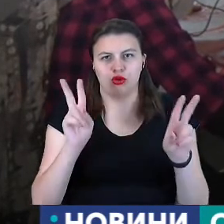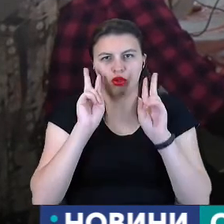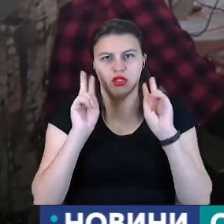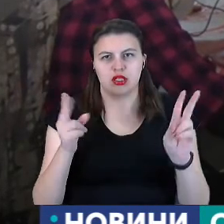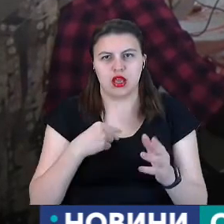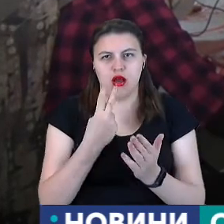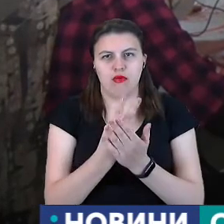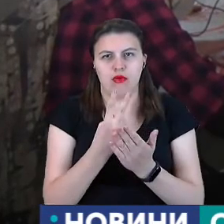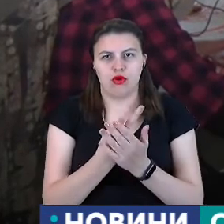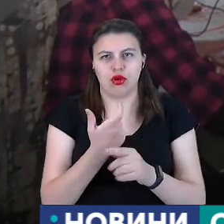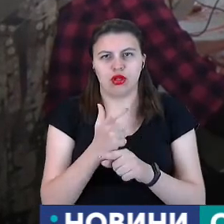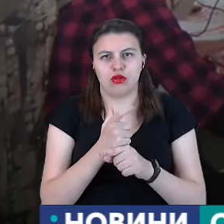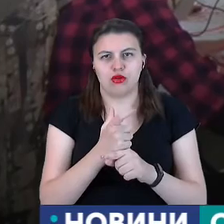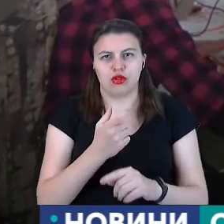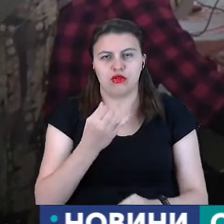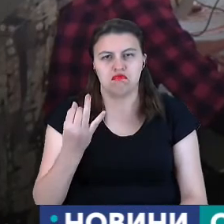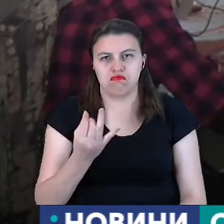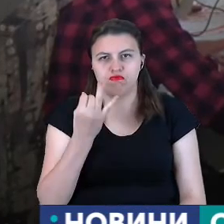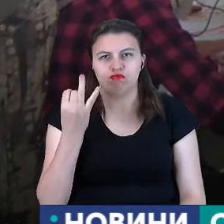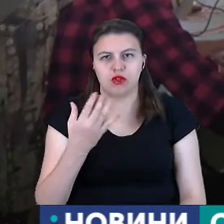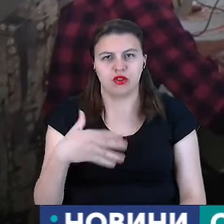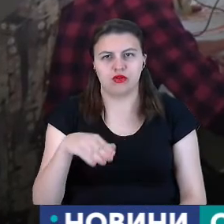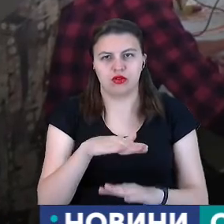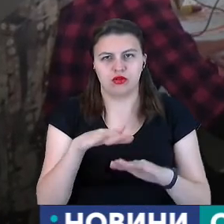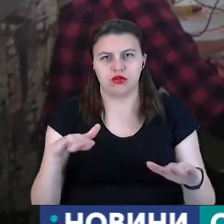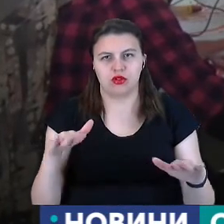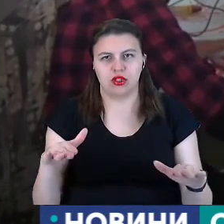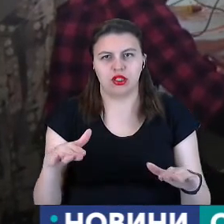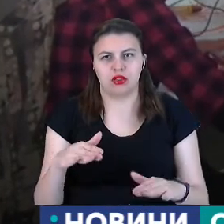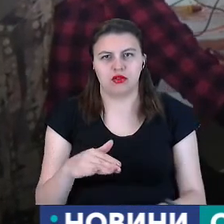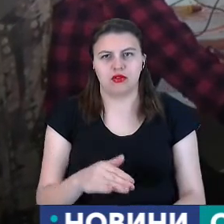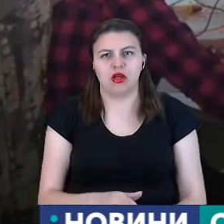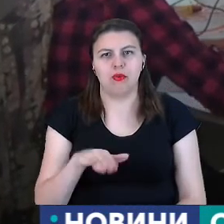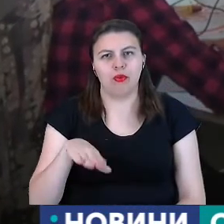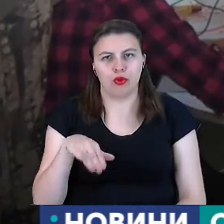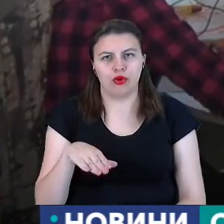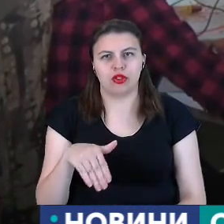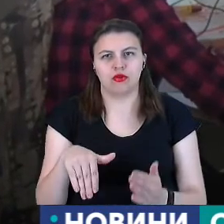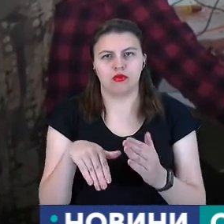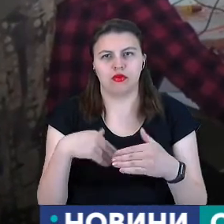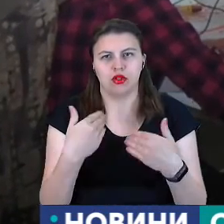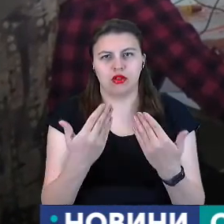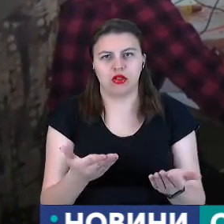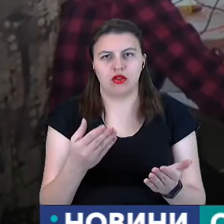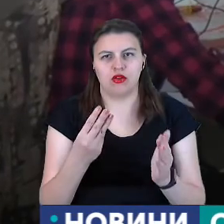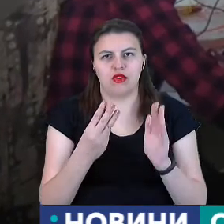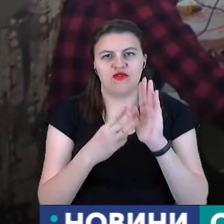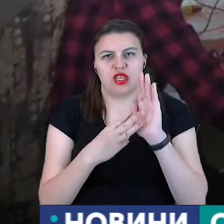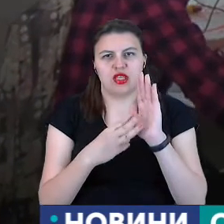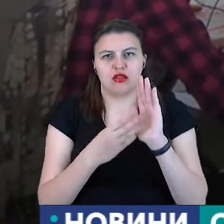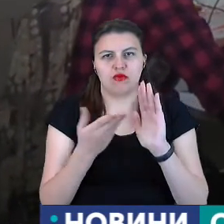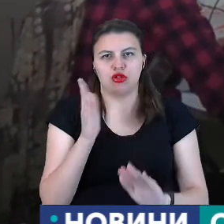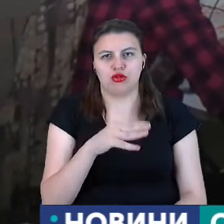дуже захопилися, усі діти. І потім їм надали 8 3D-ручок, і ось у мене